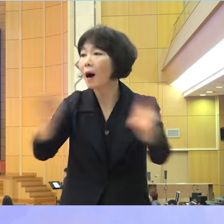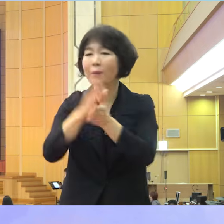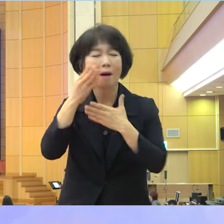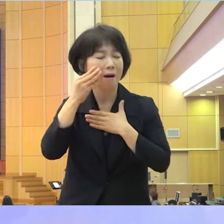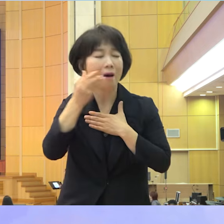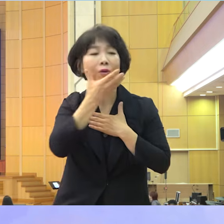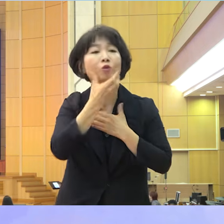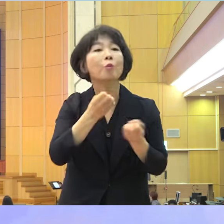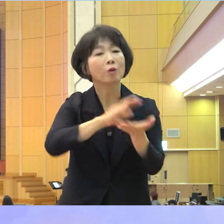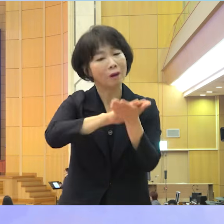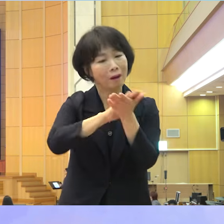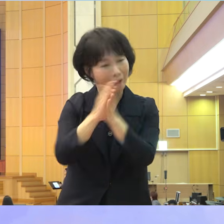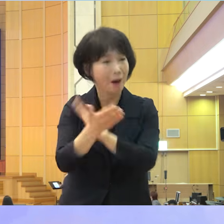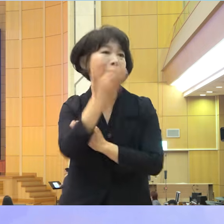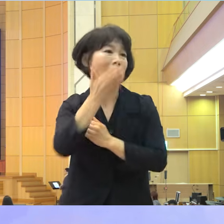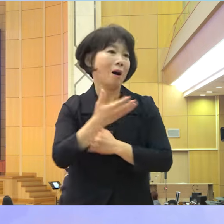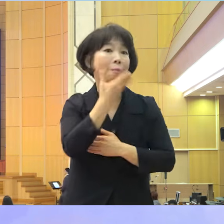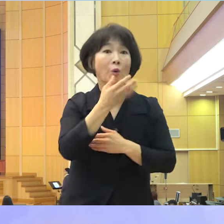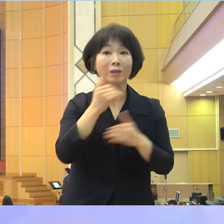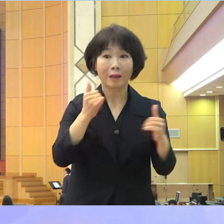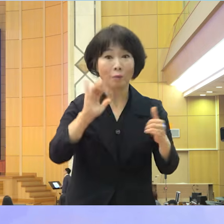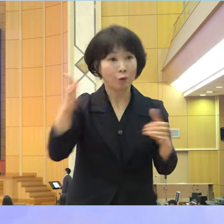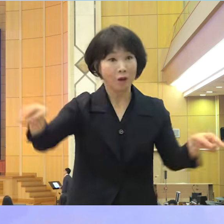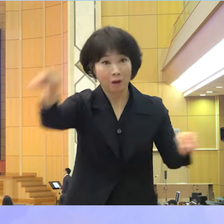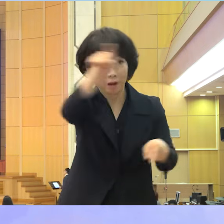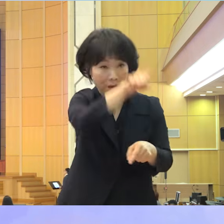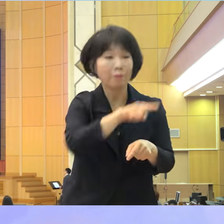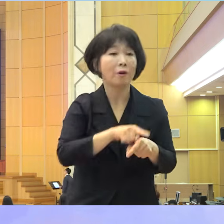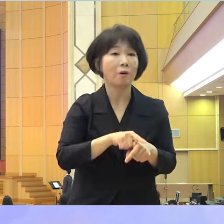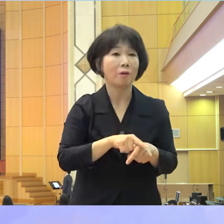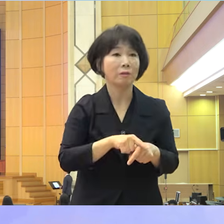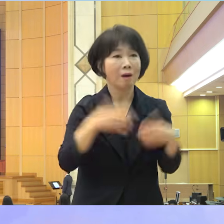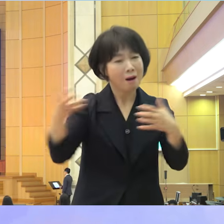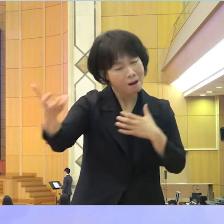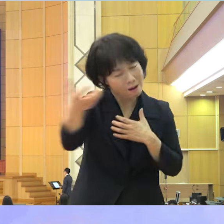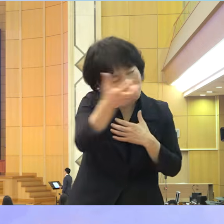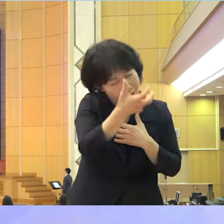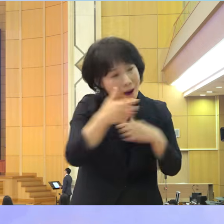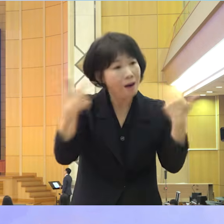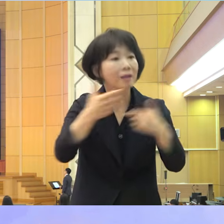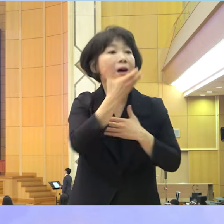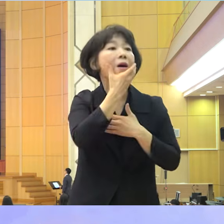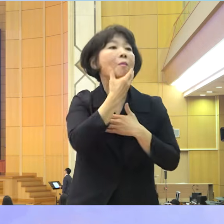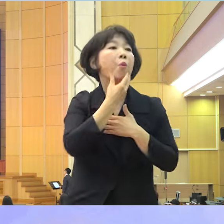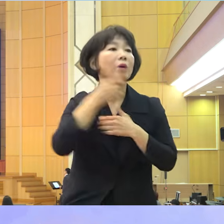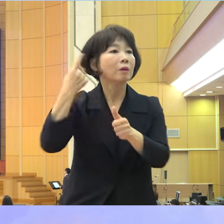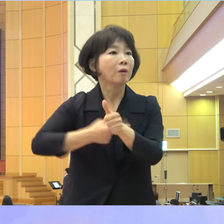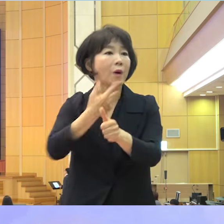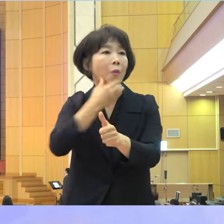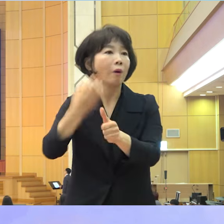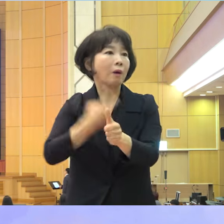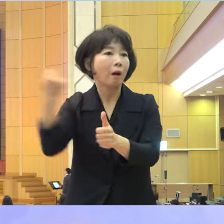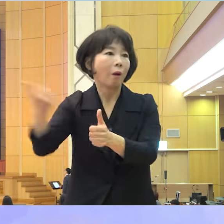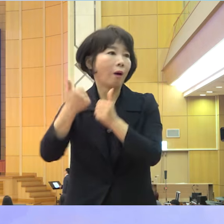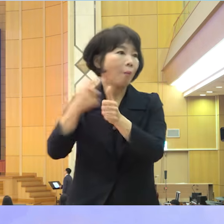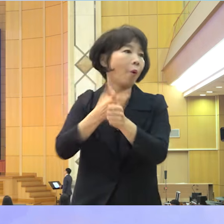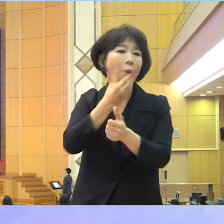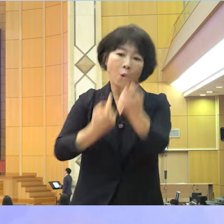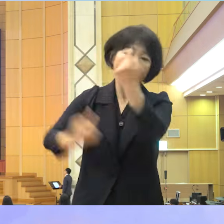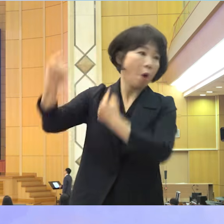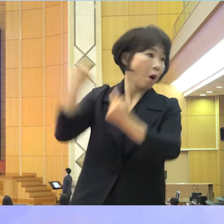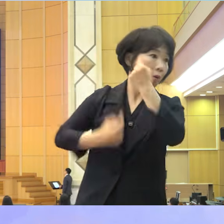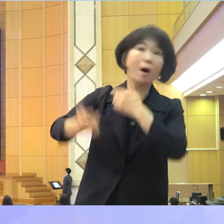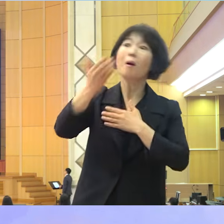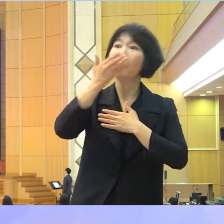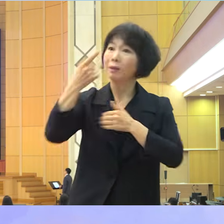꿀이는 땅으로 바뀌어지는 것처럼 복 있는 사람만 되면 신명기 18장 말씀처럼 나가도 복이 따라와, 들어가도 복이 따라와, 손으로